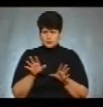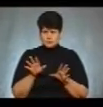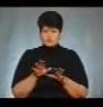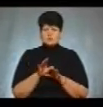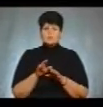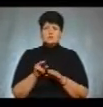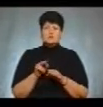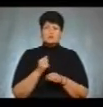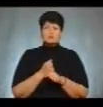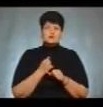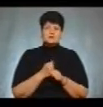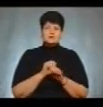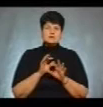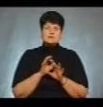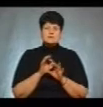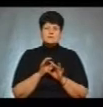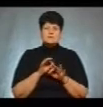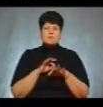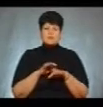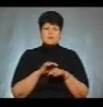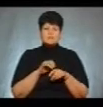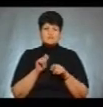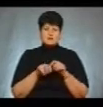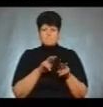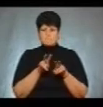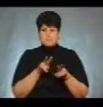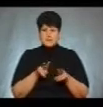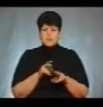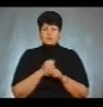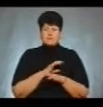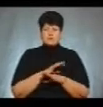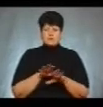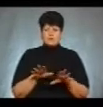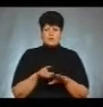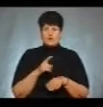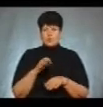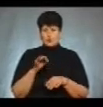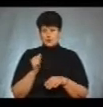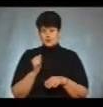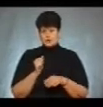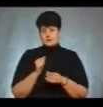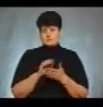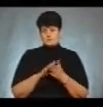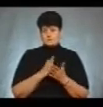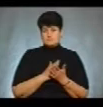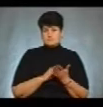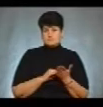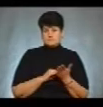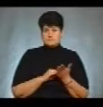ніякі на момент проведення моніторингової поїздки, робіт не було, хоча договори ще були підписані влітку. По